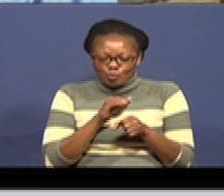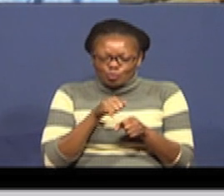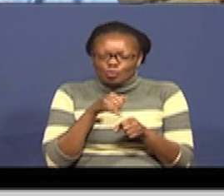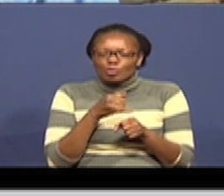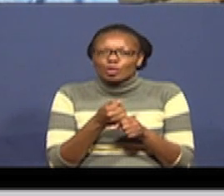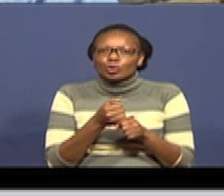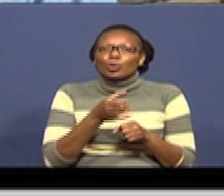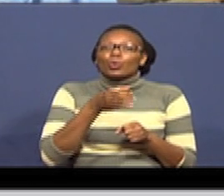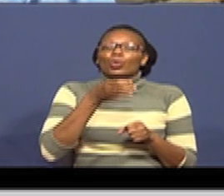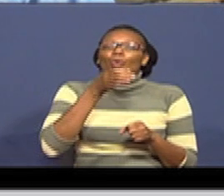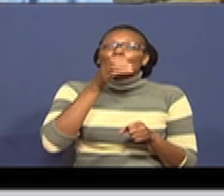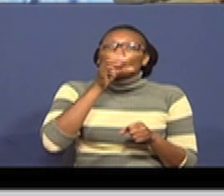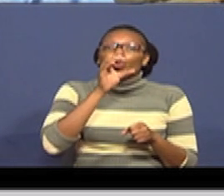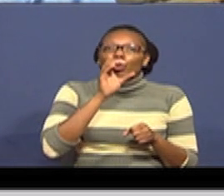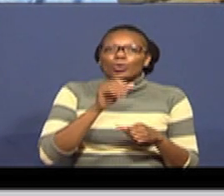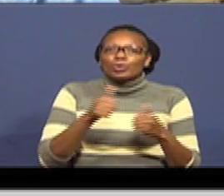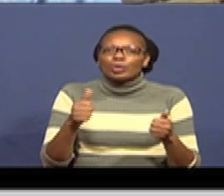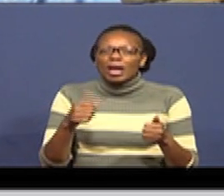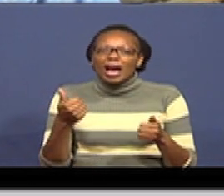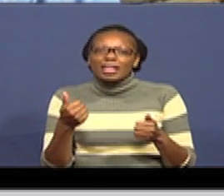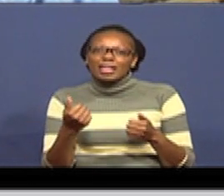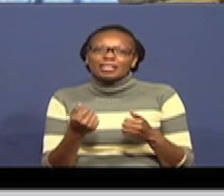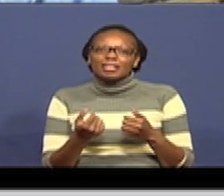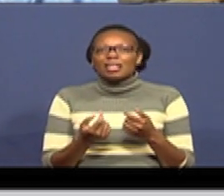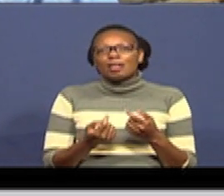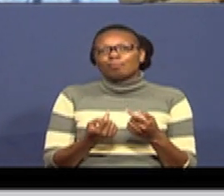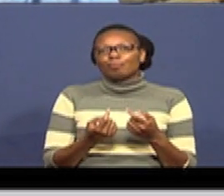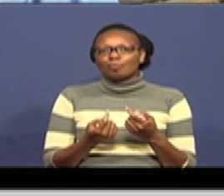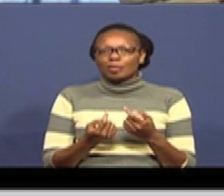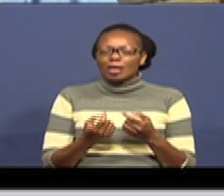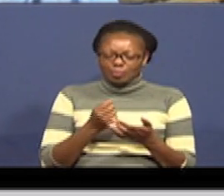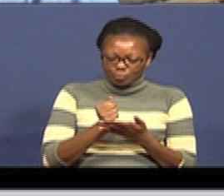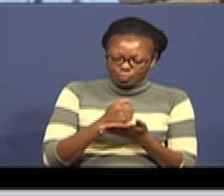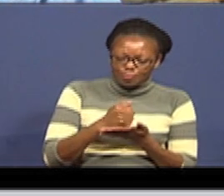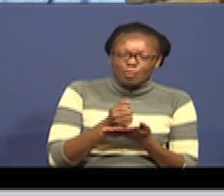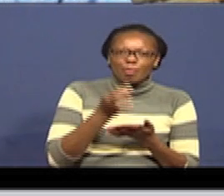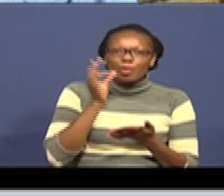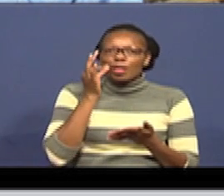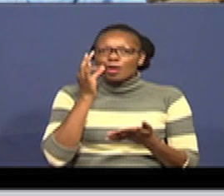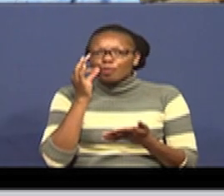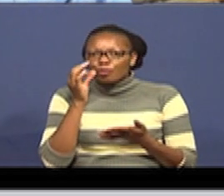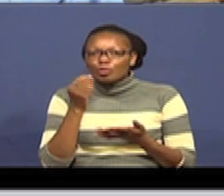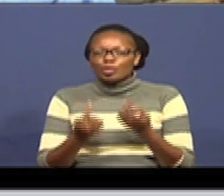fruits wanatengeneza nayo yogurt. Kuna wale ambao wanatengeneza juice yake. Kuna wale pia